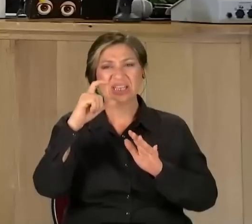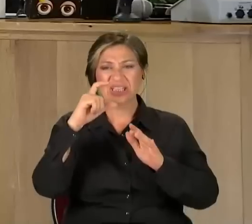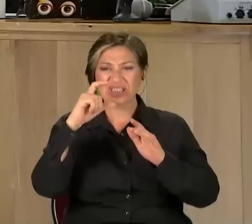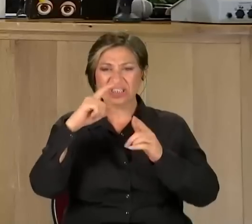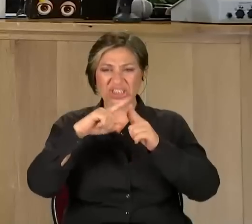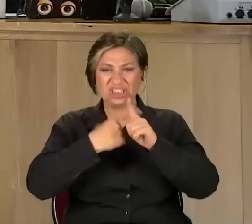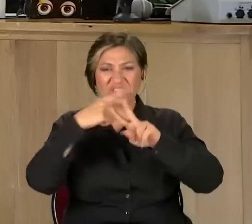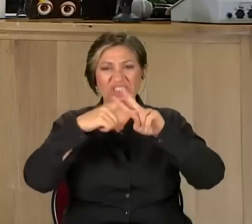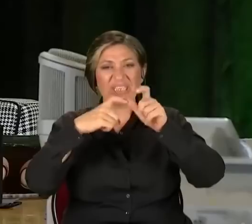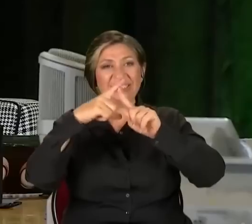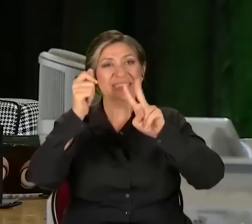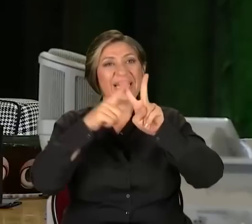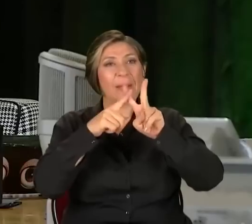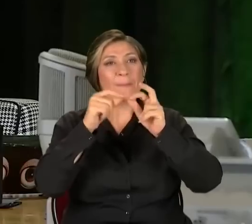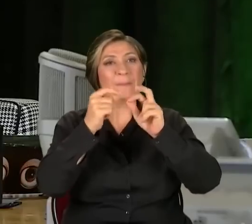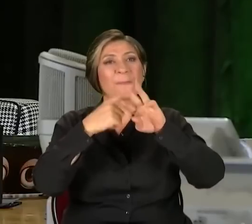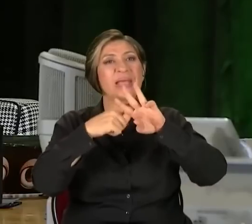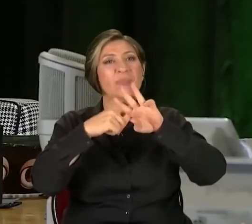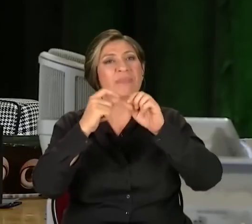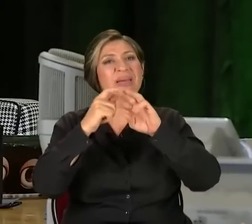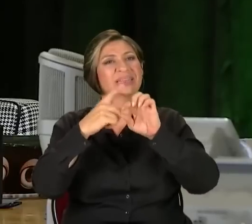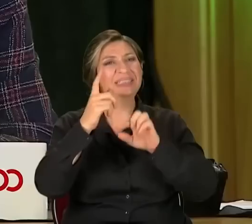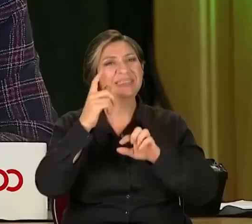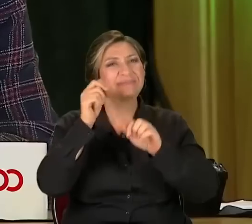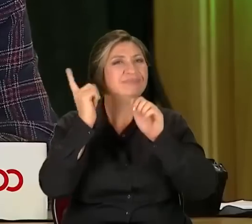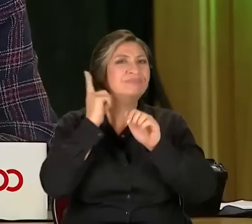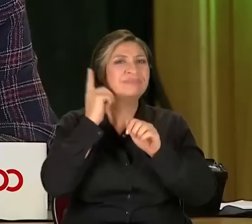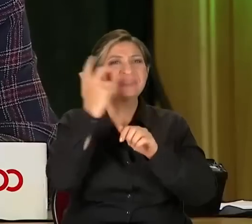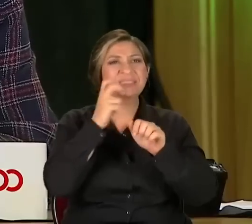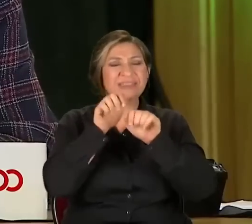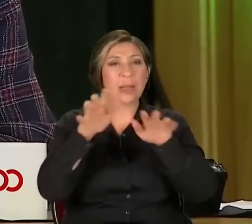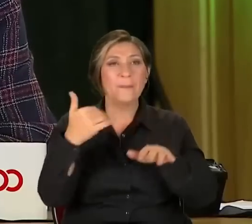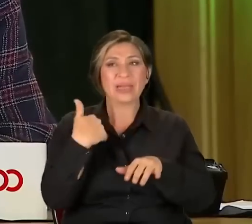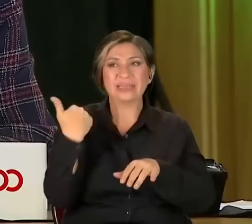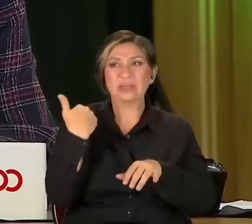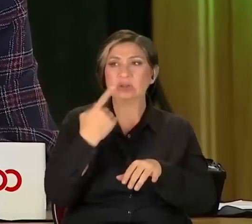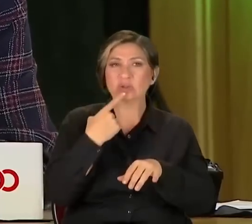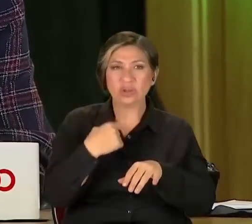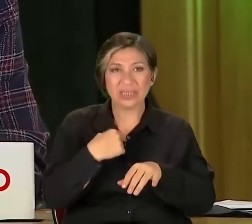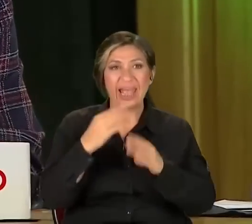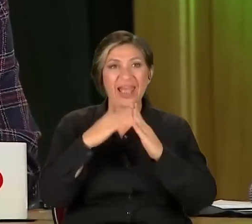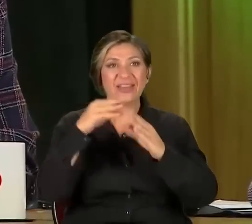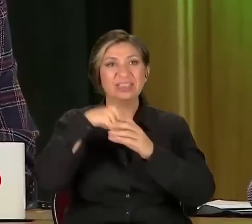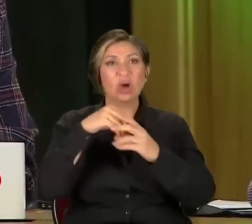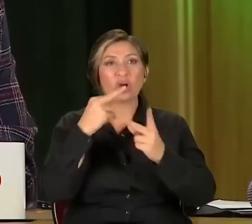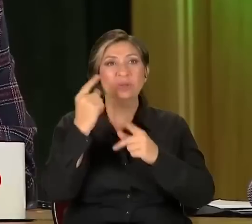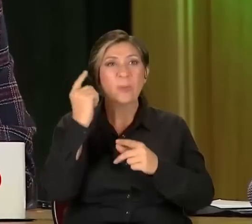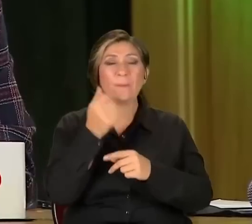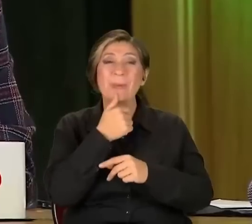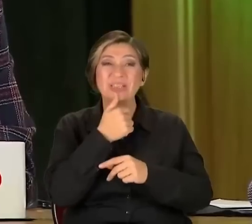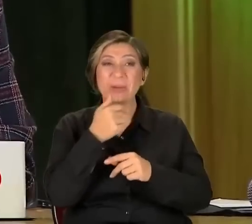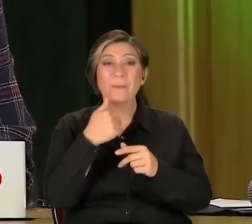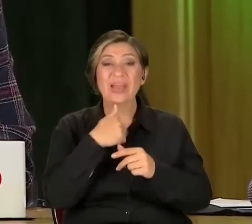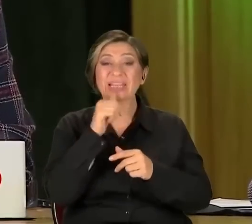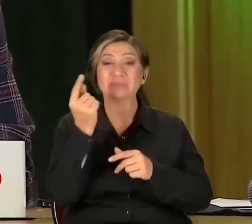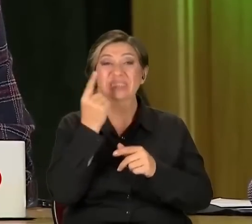Bieber salgını varken bana söylemek zorunda kalmıştı. Belki evdeki konuşmaları duyduğu için babacığım